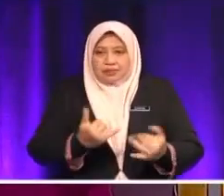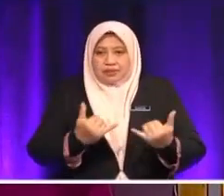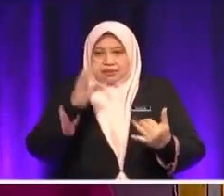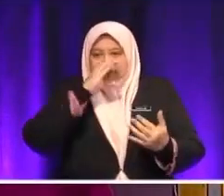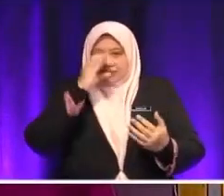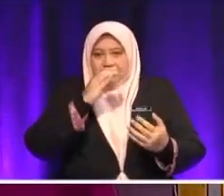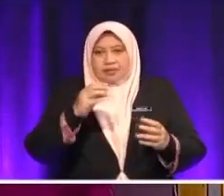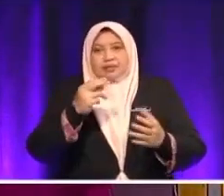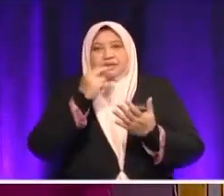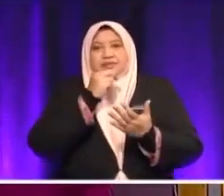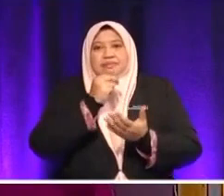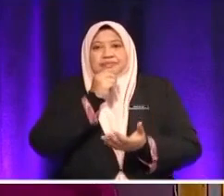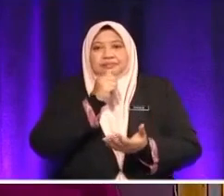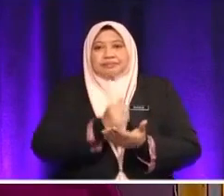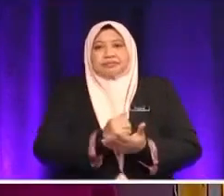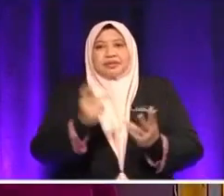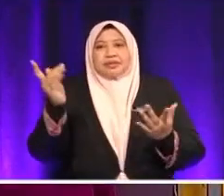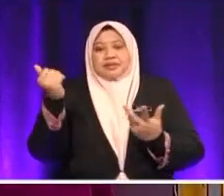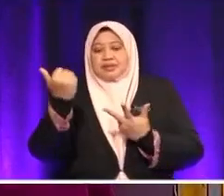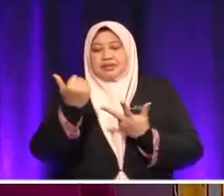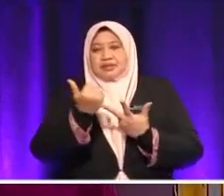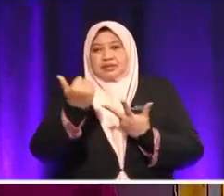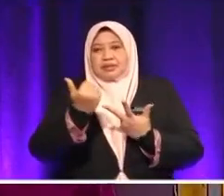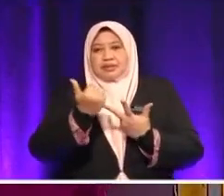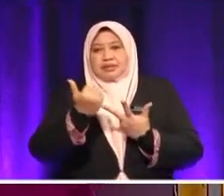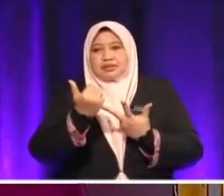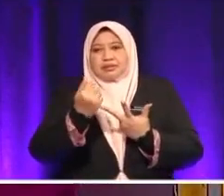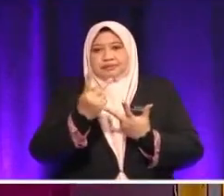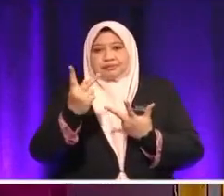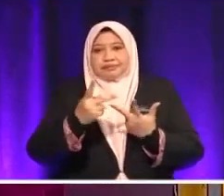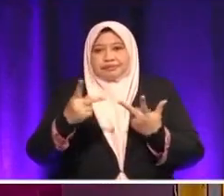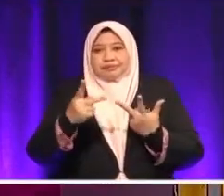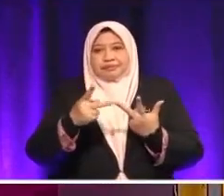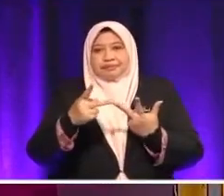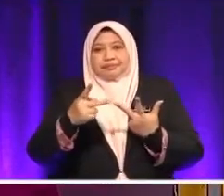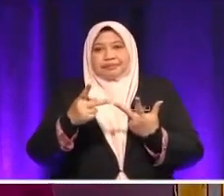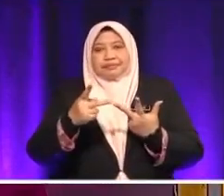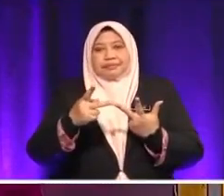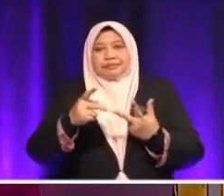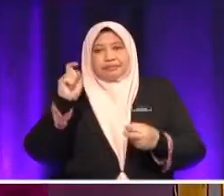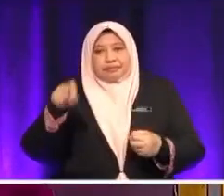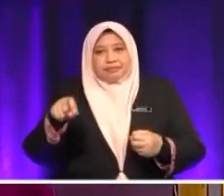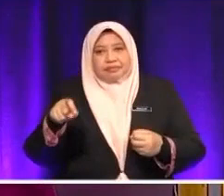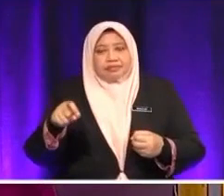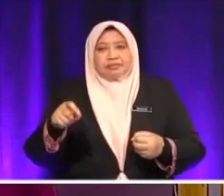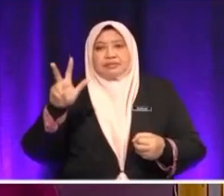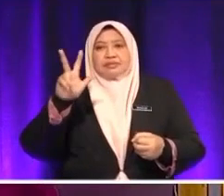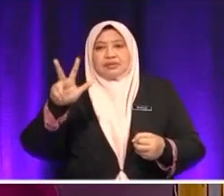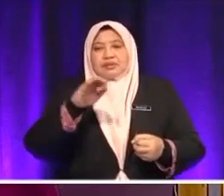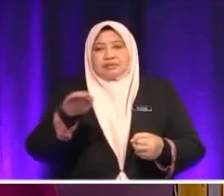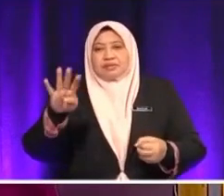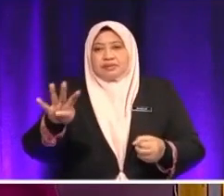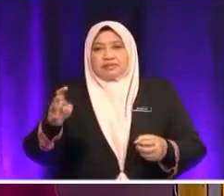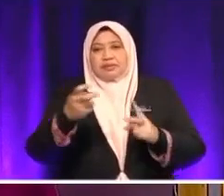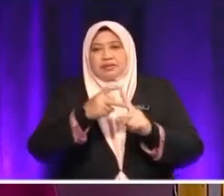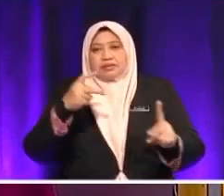terakhir yaitu kuatir ketiga dari sebuah titik Ketiga murid saya mesti 3/4